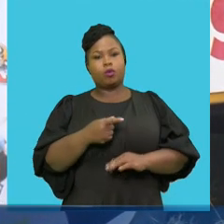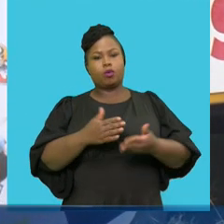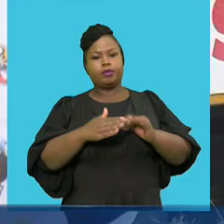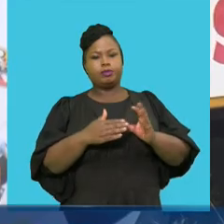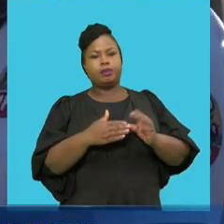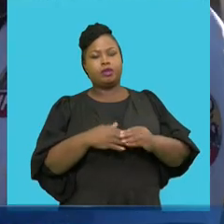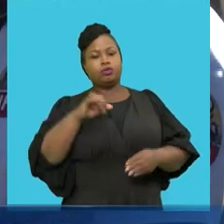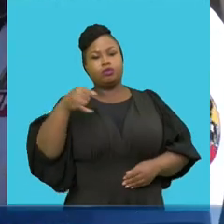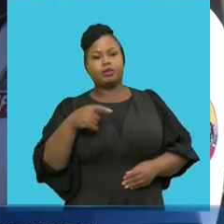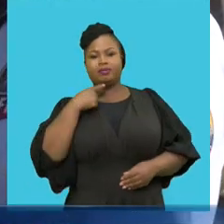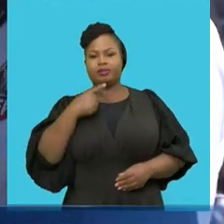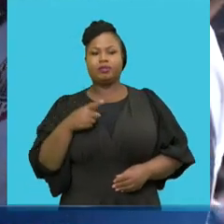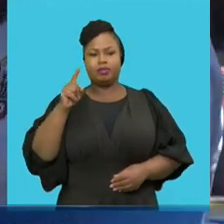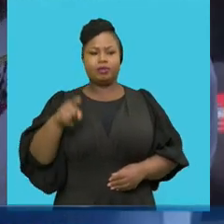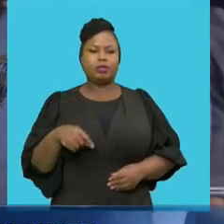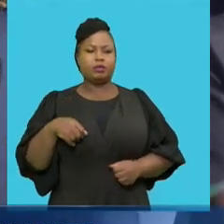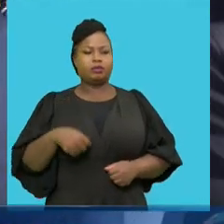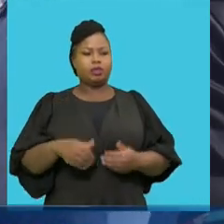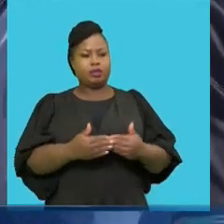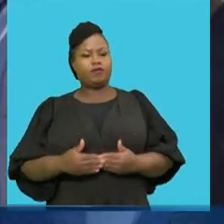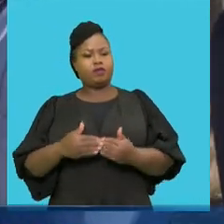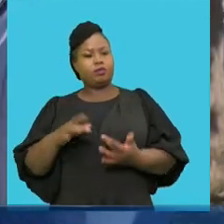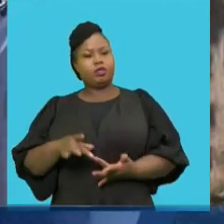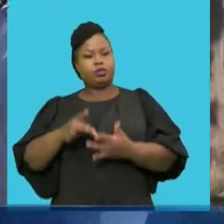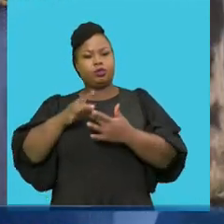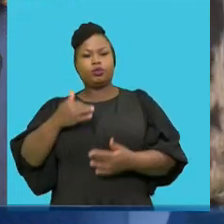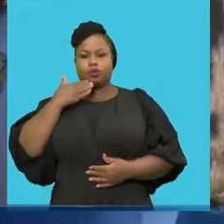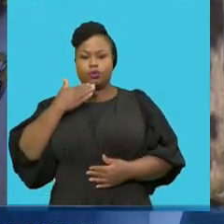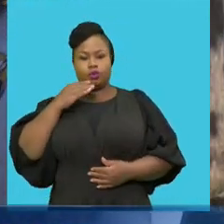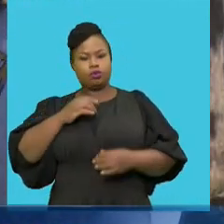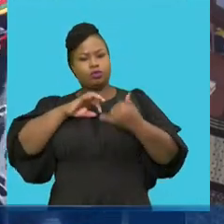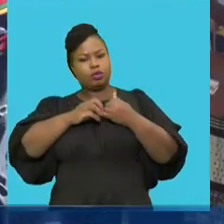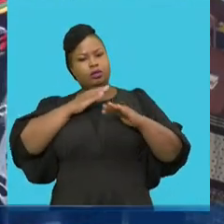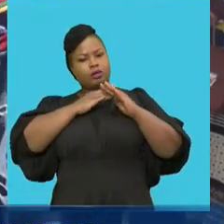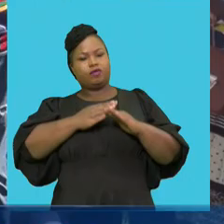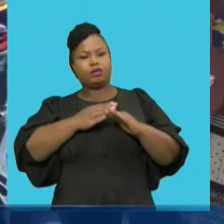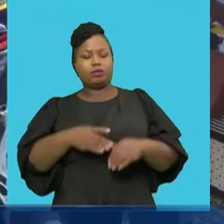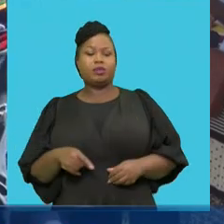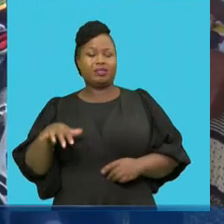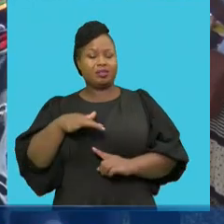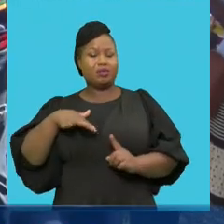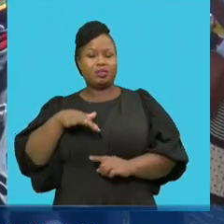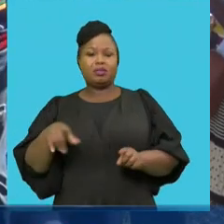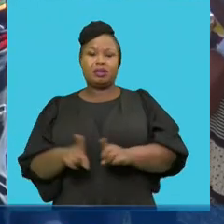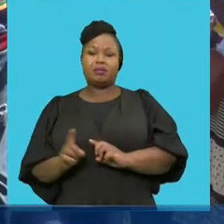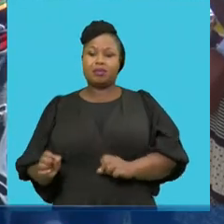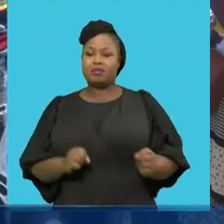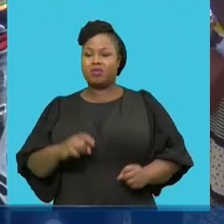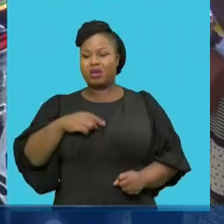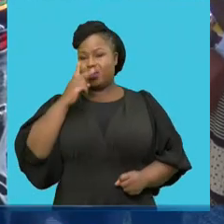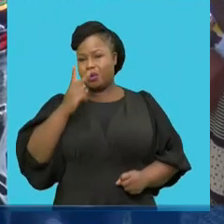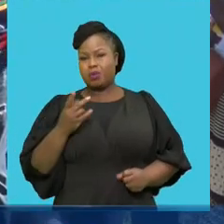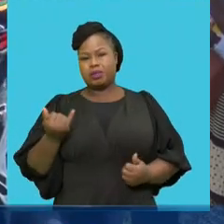ukuthi-ke uqaphelisise ukuthi-ke uqoka buphi ubuholi ukugwema-ke ukuqhubeka kwesimo iGoli elikuso njengoba beyibuka